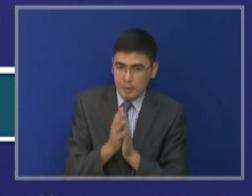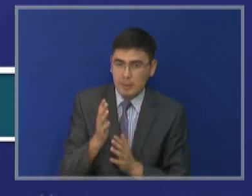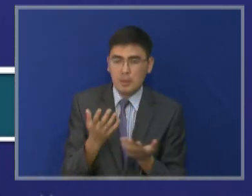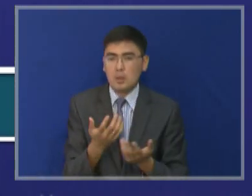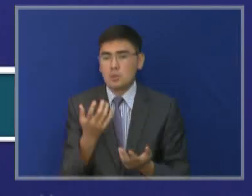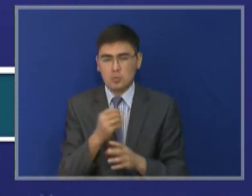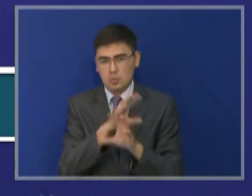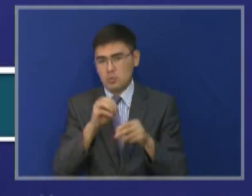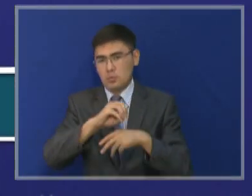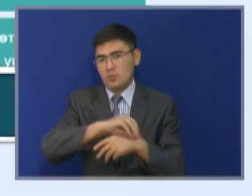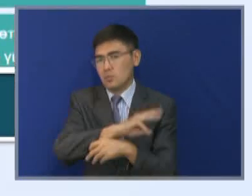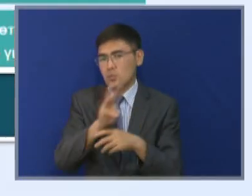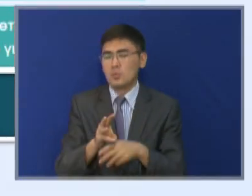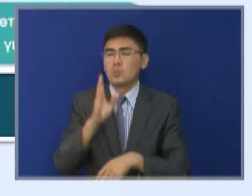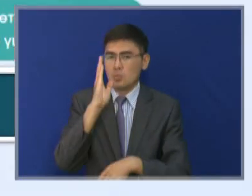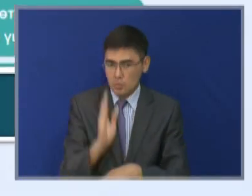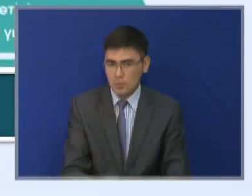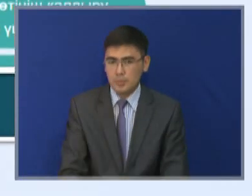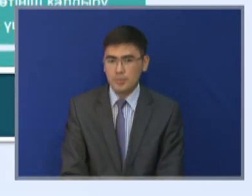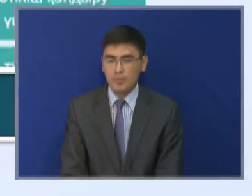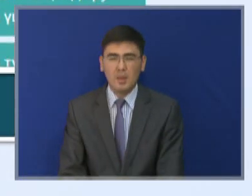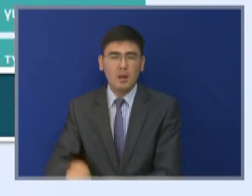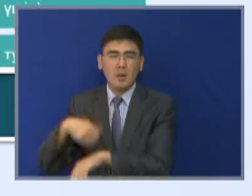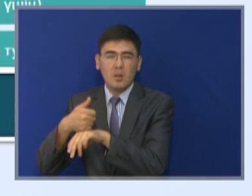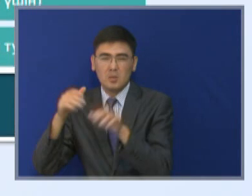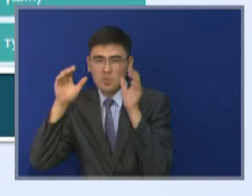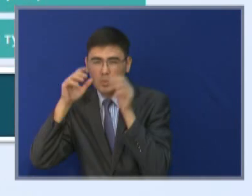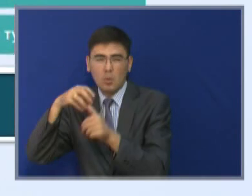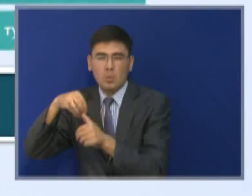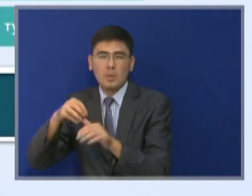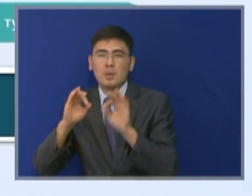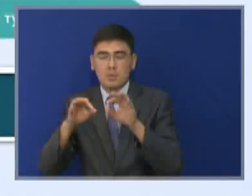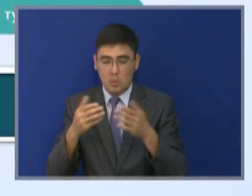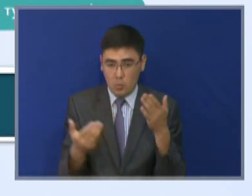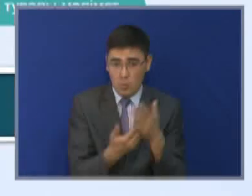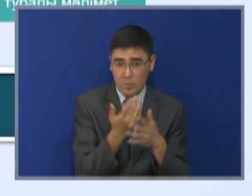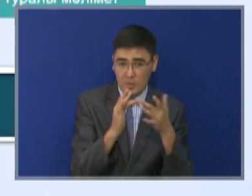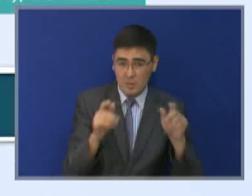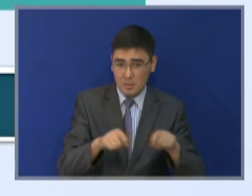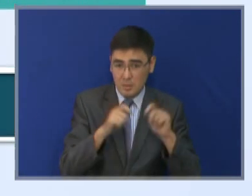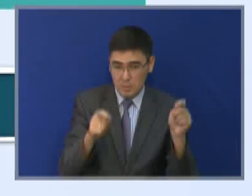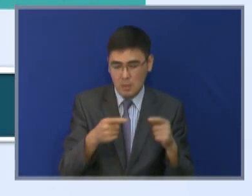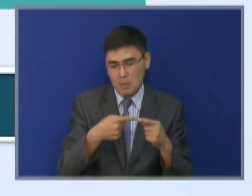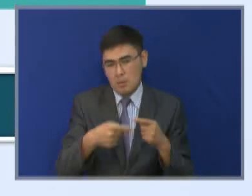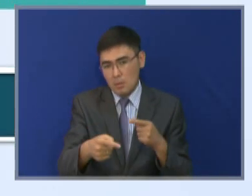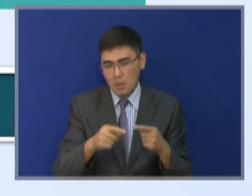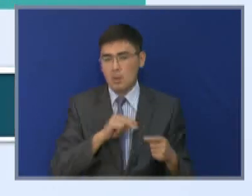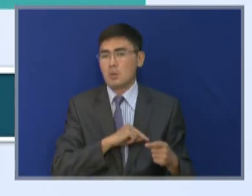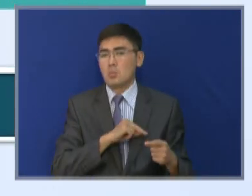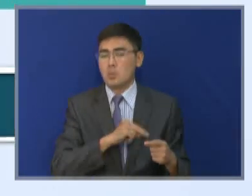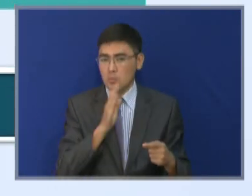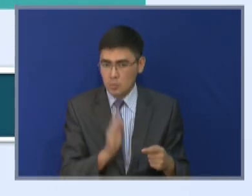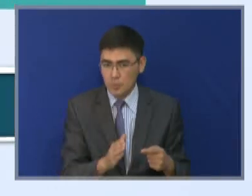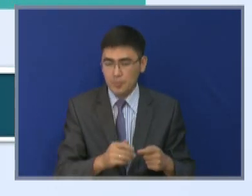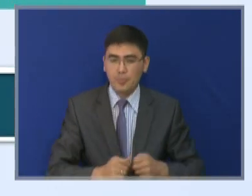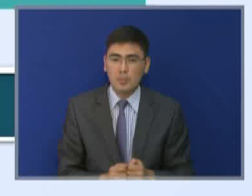маскамен қамтамасыз етілетін болады. Бас имамның айтуынша, жаңа сайт алдағы уақытта тұрақты түрде жұмыс істейтін болады. Бұл тәжірибе